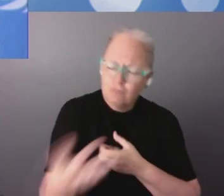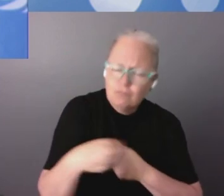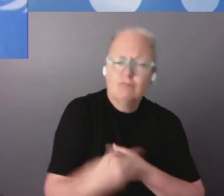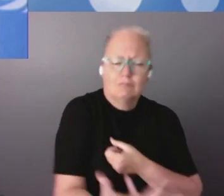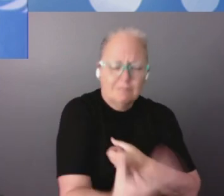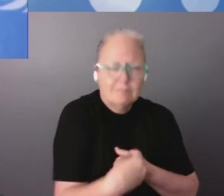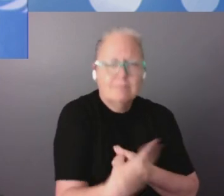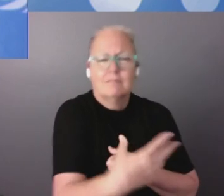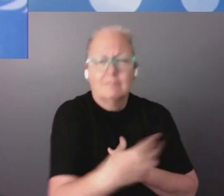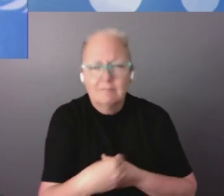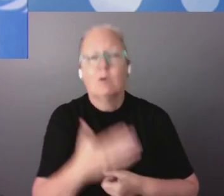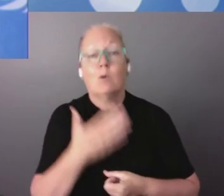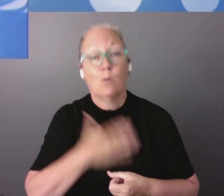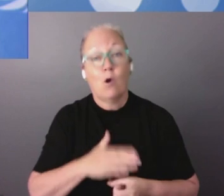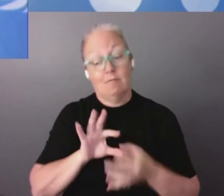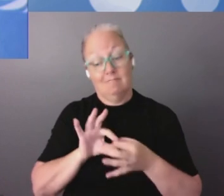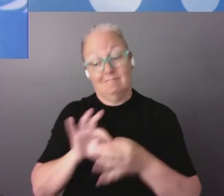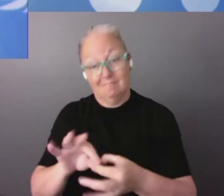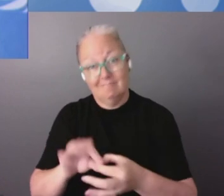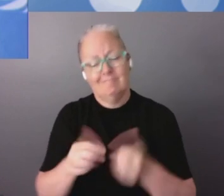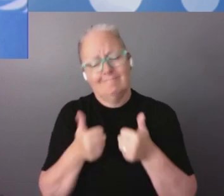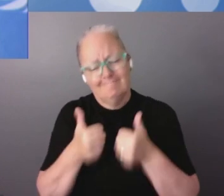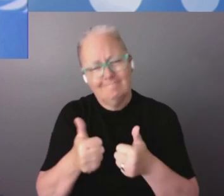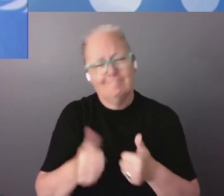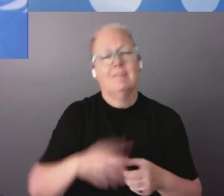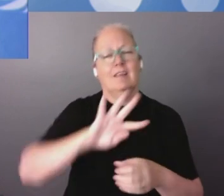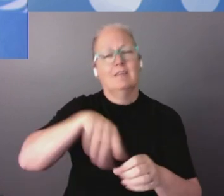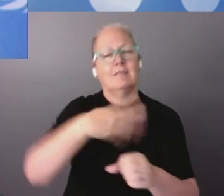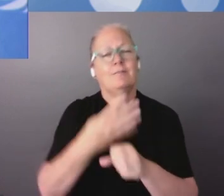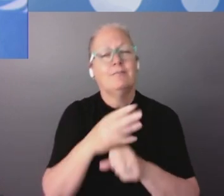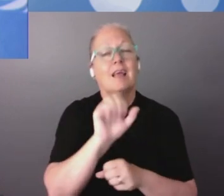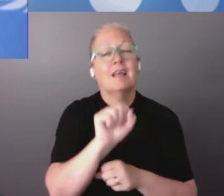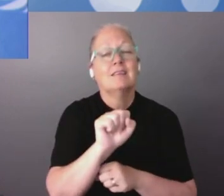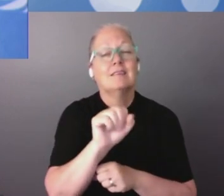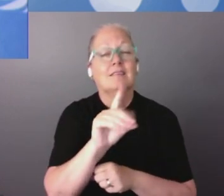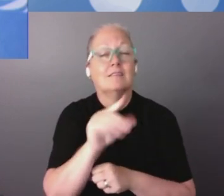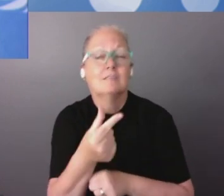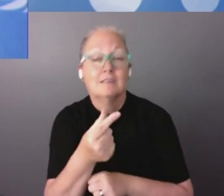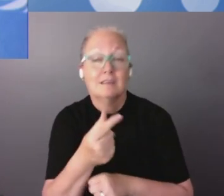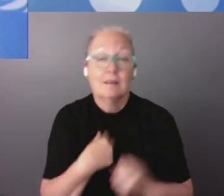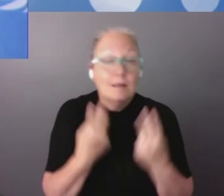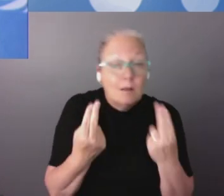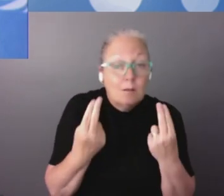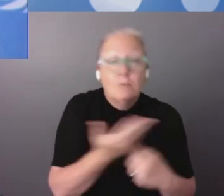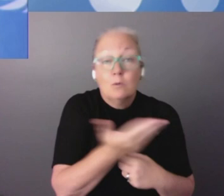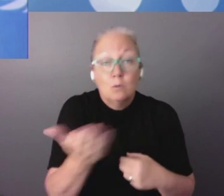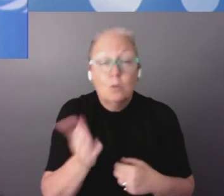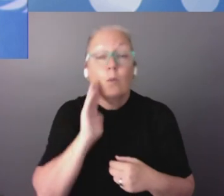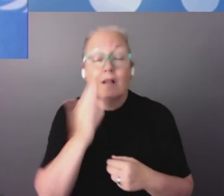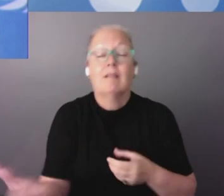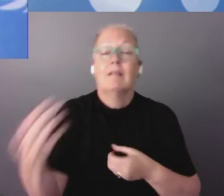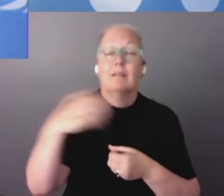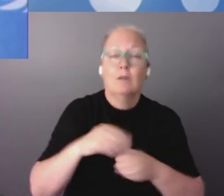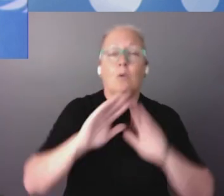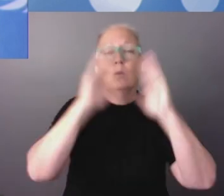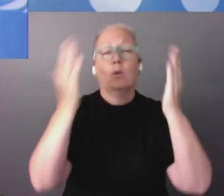现在就等待听到这次的 IGF 的结论是什么样的，而且